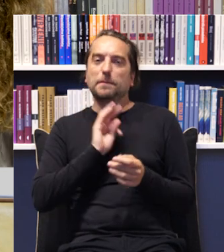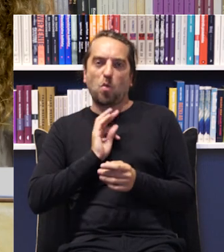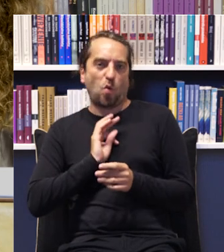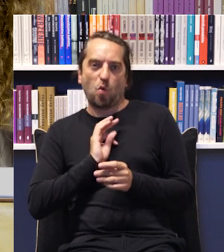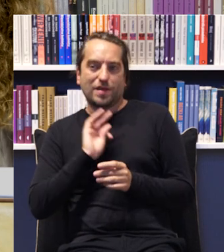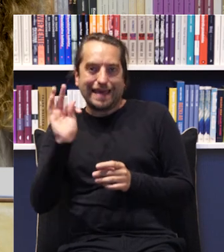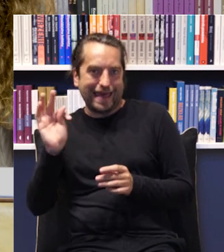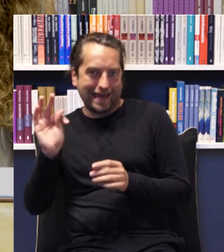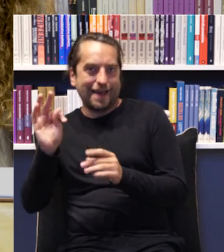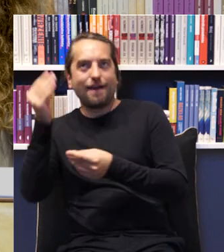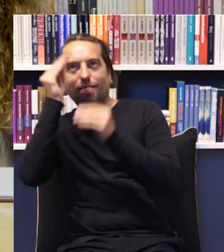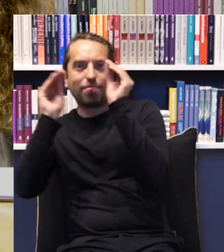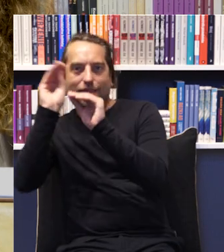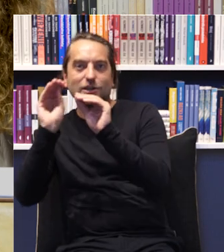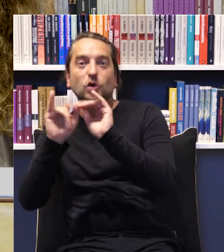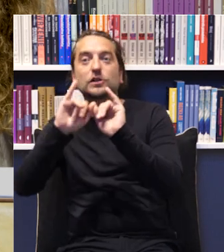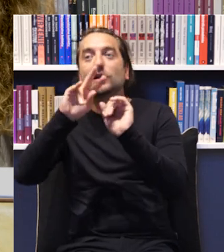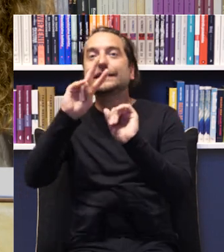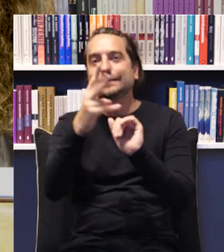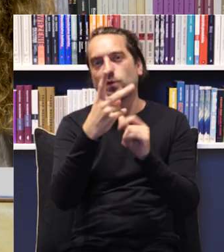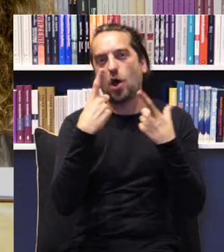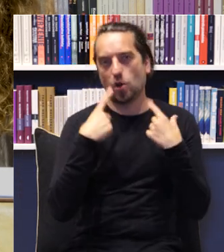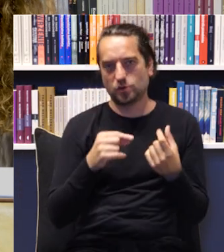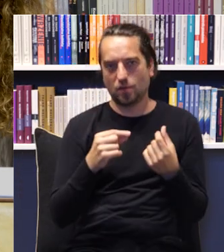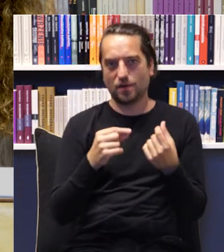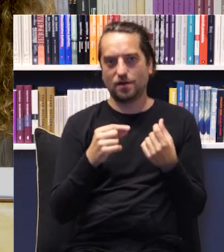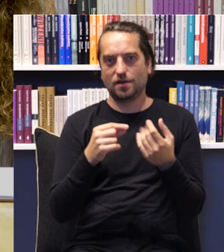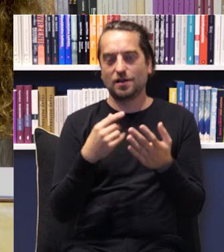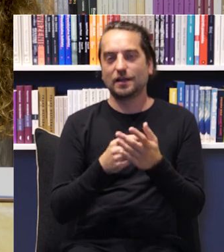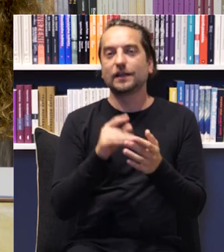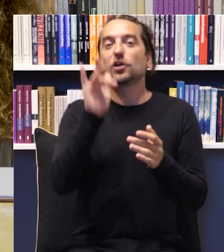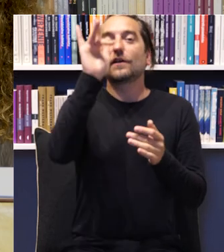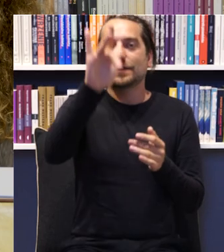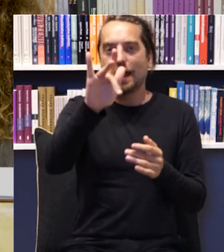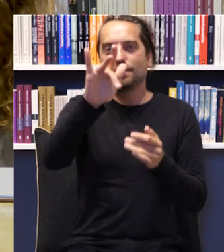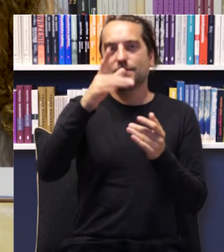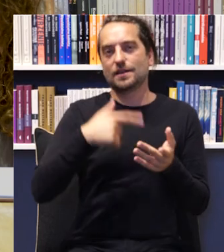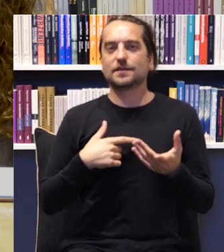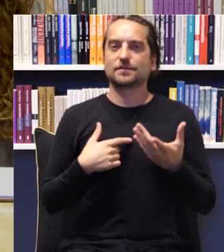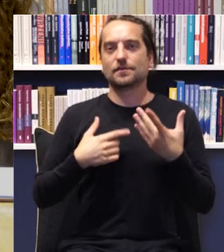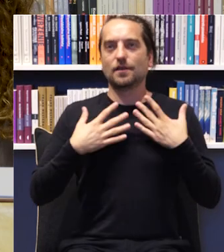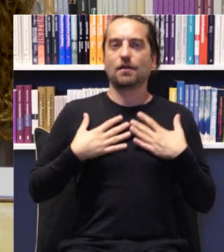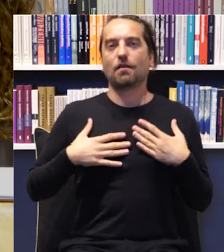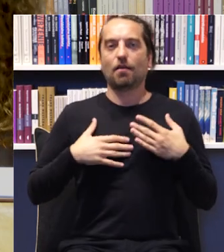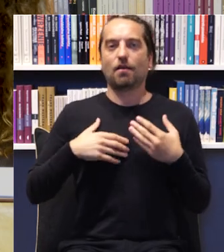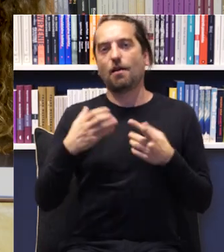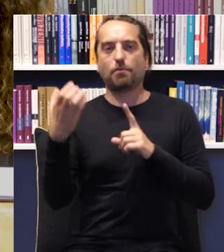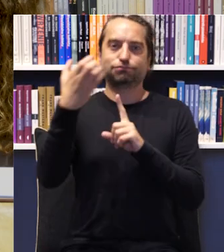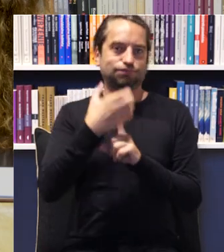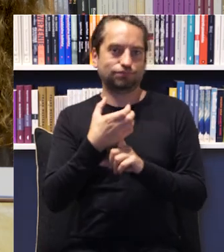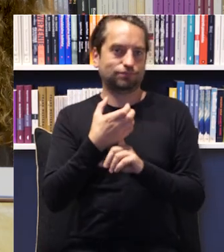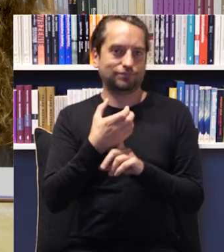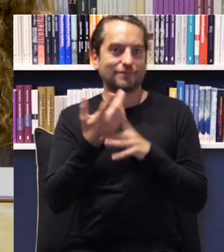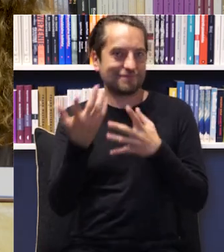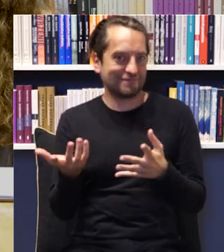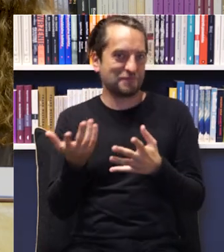jej fantazje, prawda? Więc przez to też jest oddzielona. Odgrywa rolę. Tak. Więc i przy